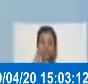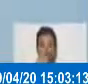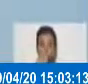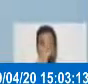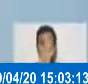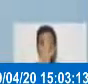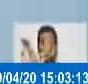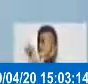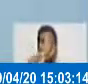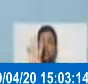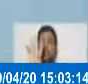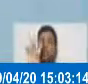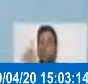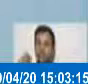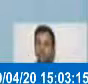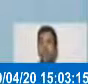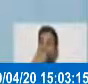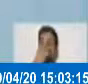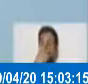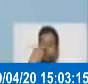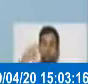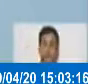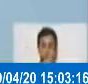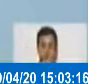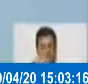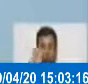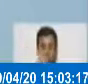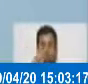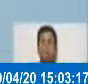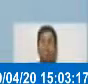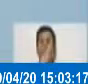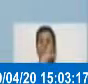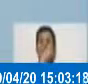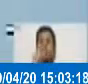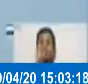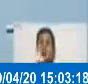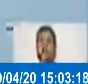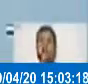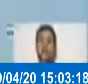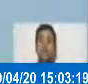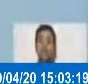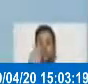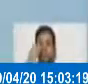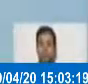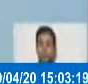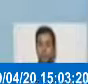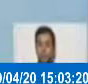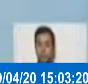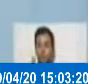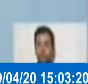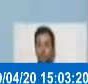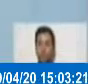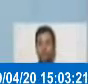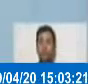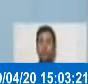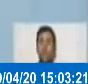কোয়ারেন্টাইনে আমরা যারা কন্ট্যাক্টে হিস্ট্রি থাকে তাদেরকে কোয়ারেন্টাইনে রাখা হয়। কোয়ারেন্টাইনে থাকা মানে যে সে কোভিড-19 আক্রান্ত রোগী